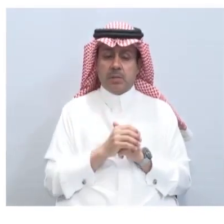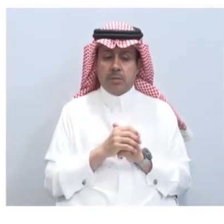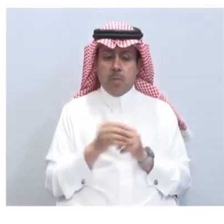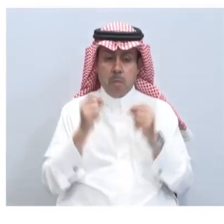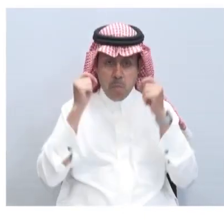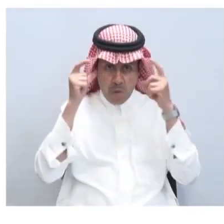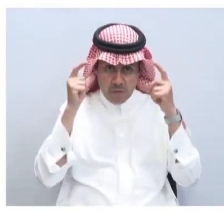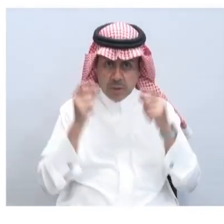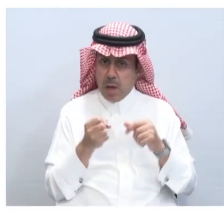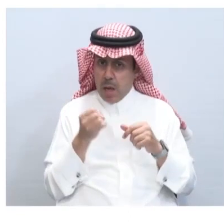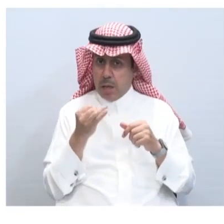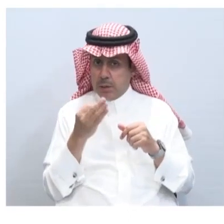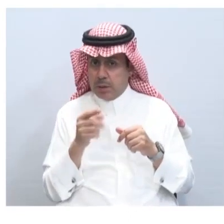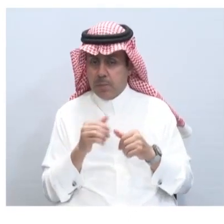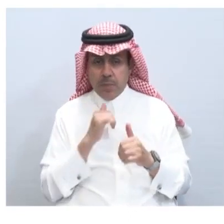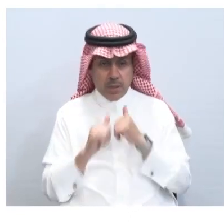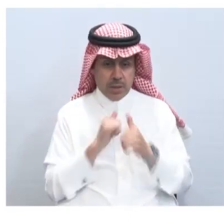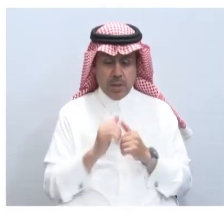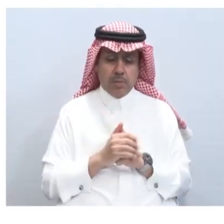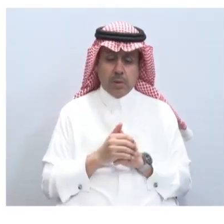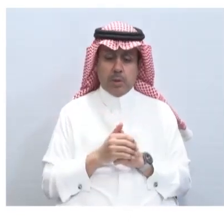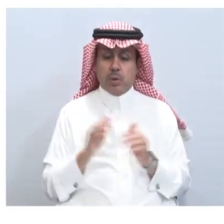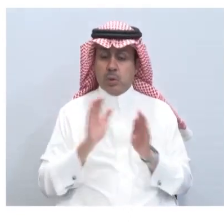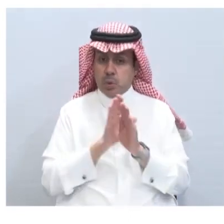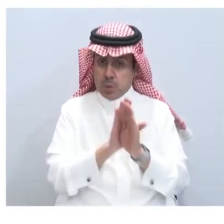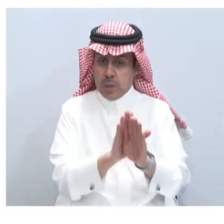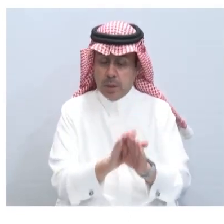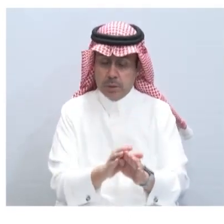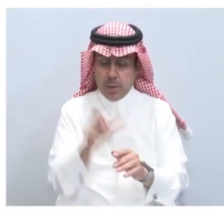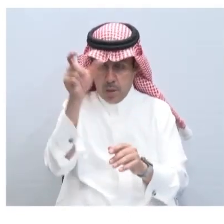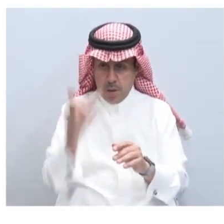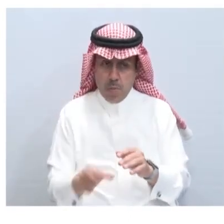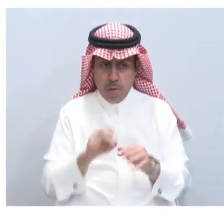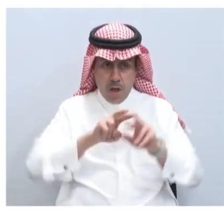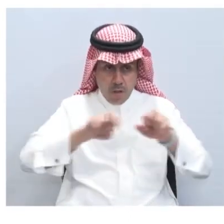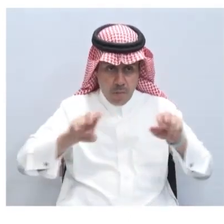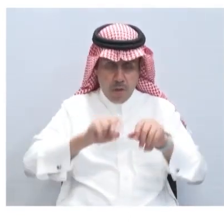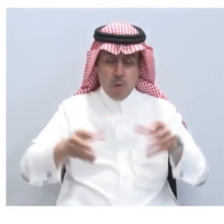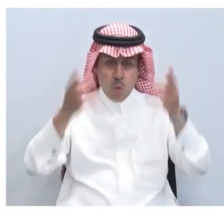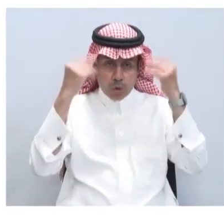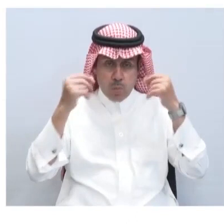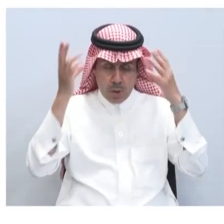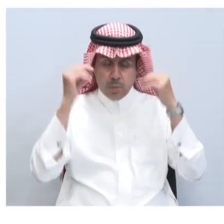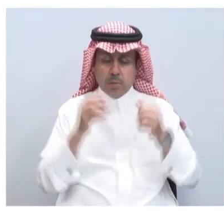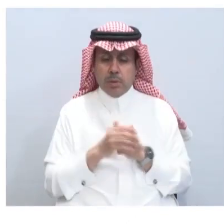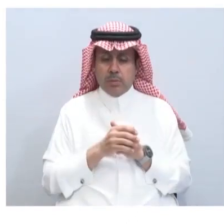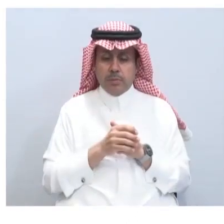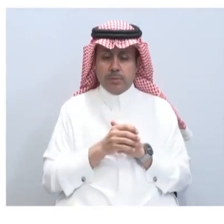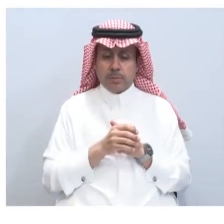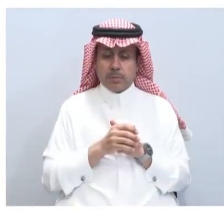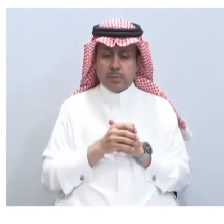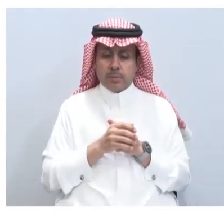معرفه عدد من الاساليب التي تساعد الباحث في الوصول الى المعلومات المطلوبه